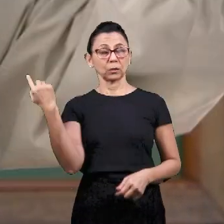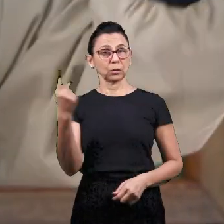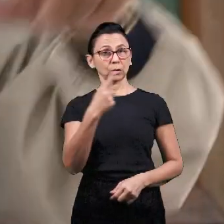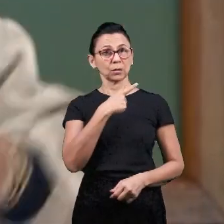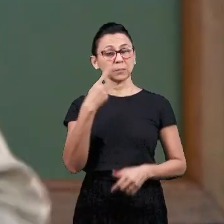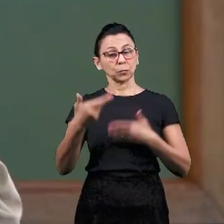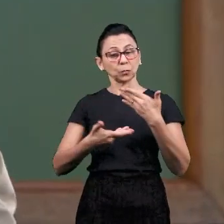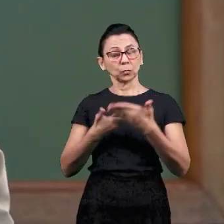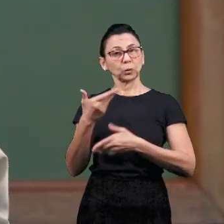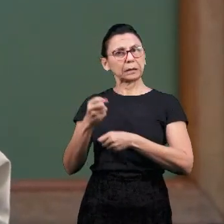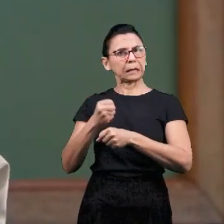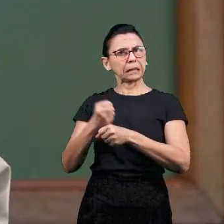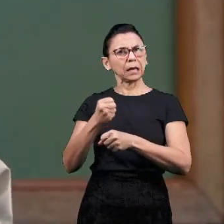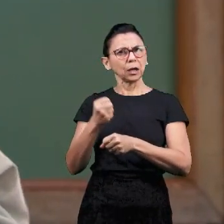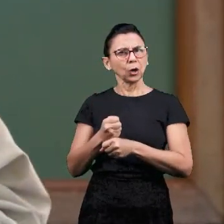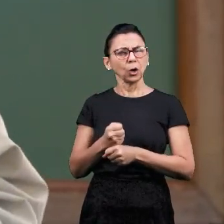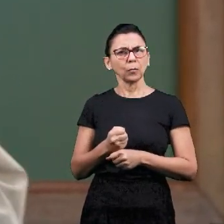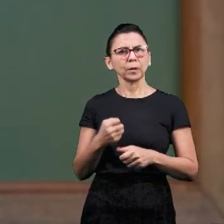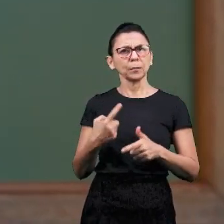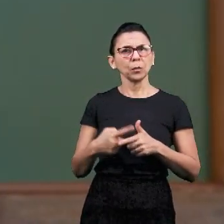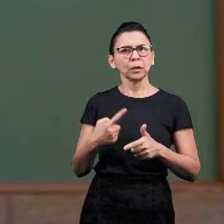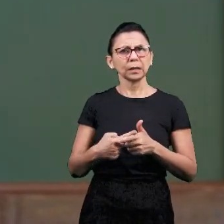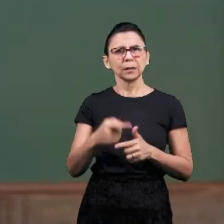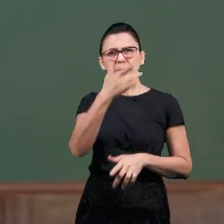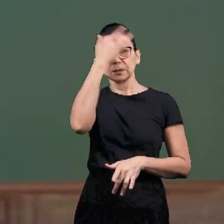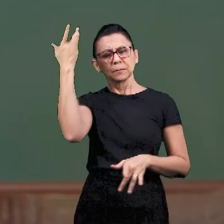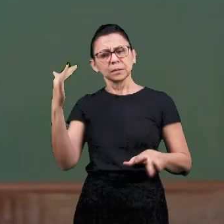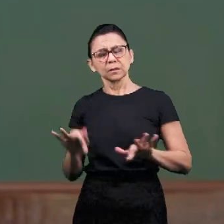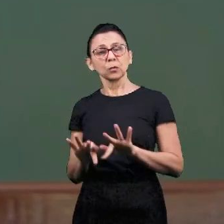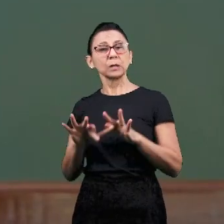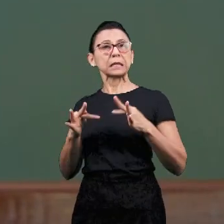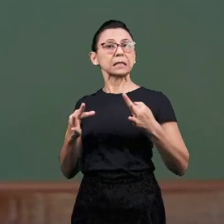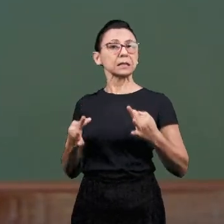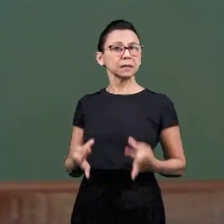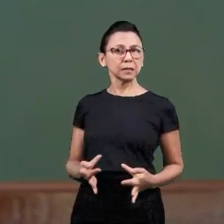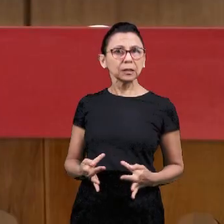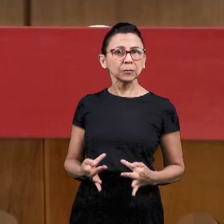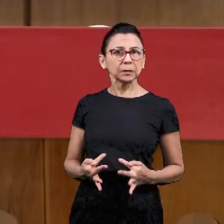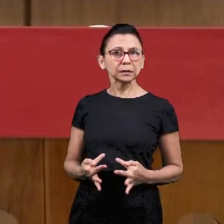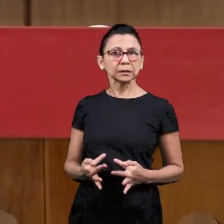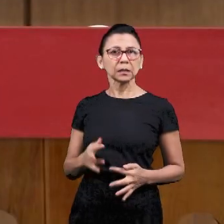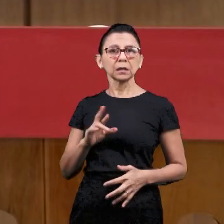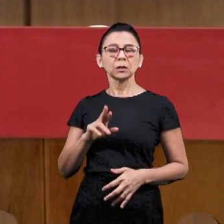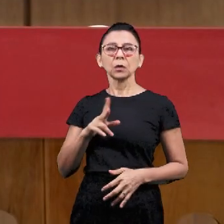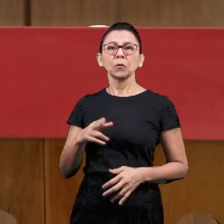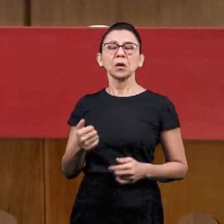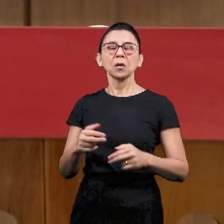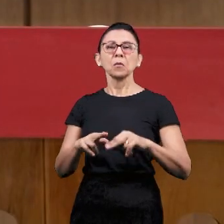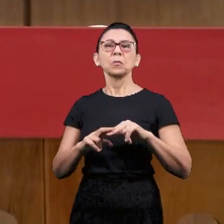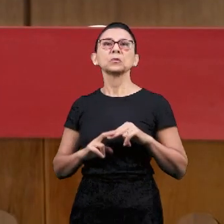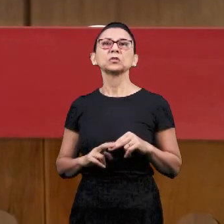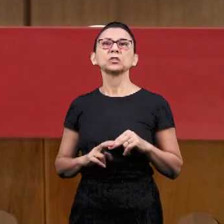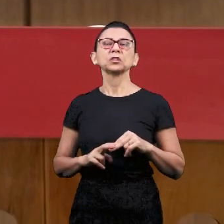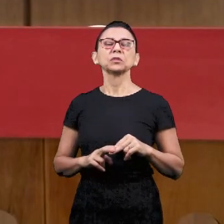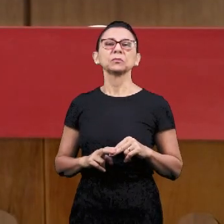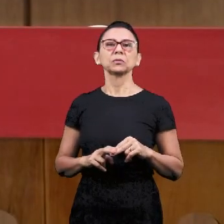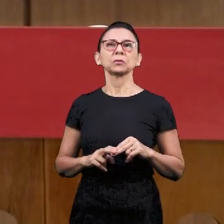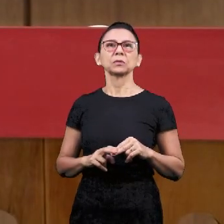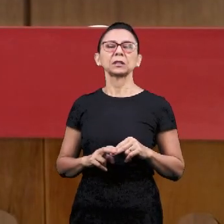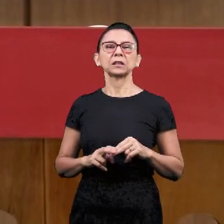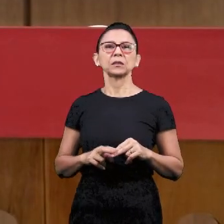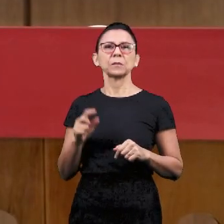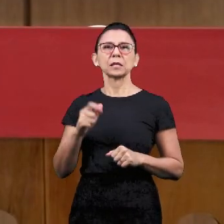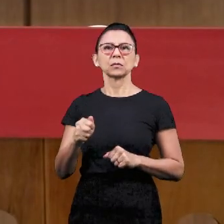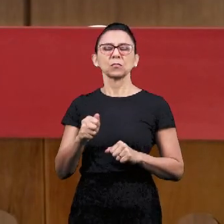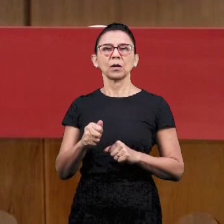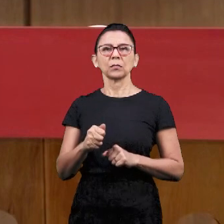zèle pour cette œuvre. C'est à cause des petits. Ce n'est pas à cause de vous qui savez tout, non. C'est à cause de Barabbas. Tout le monde